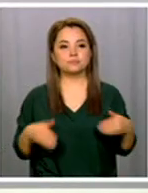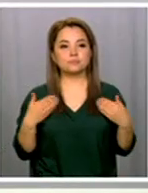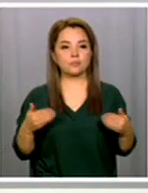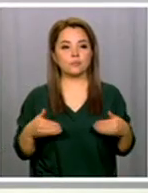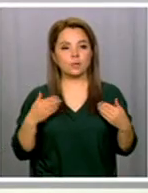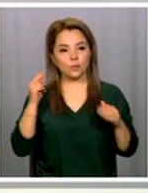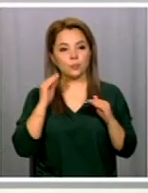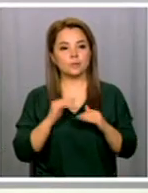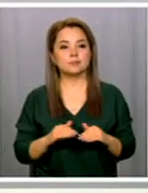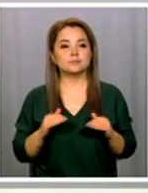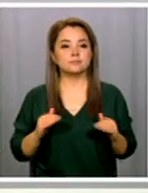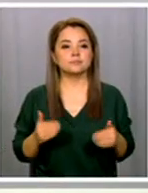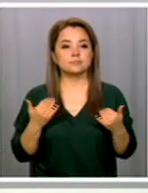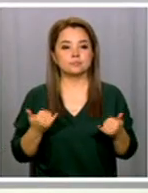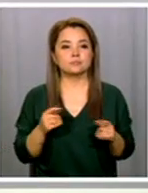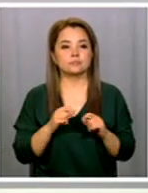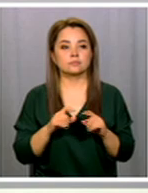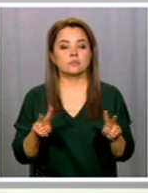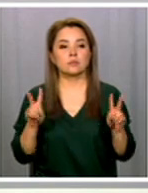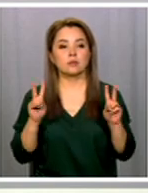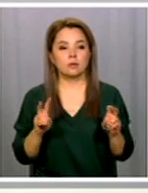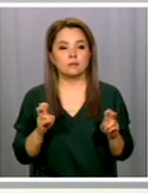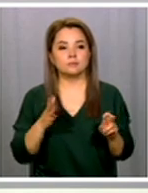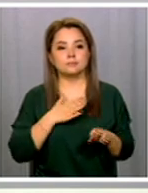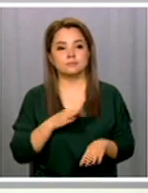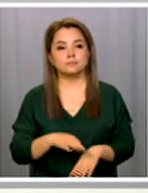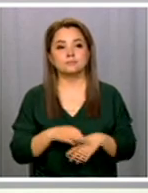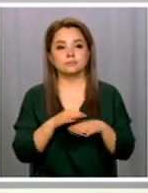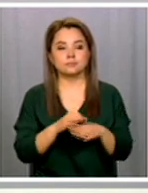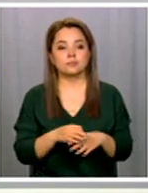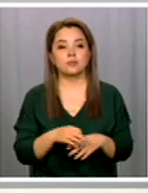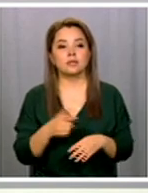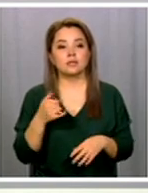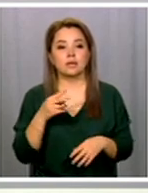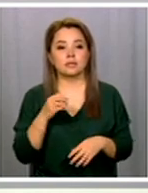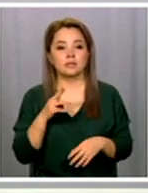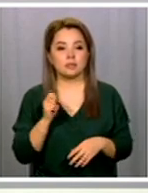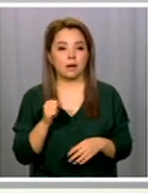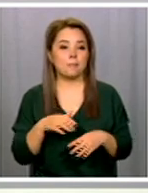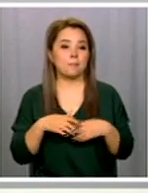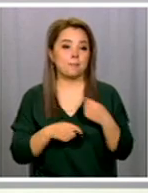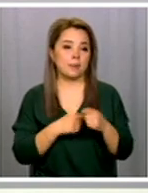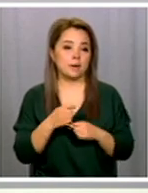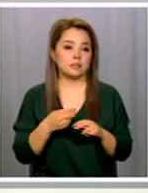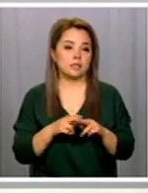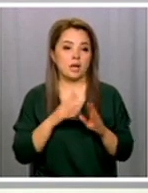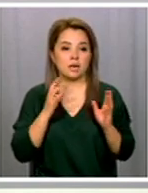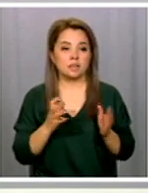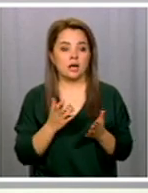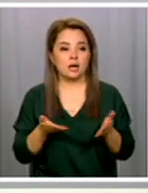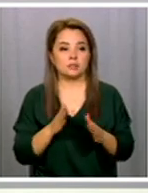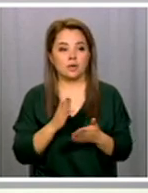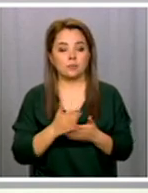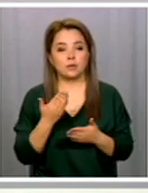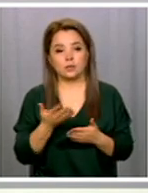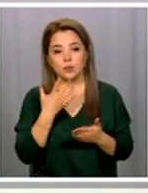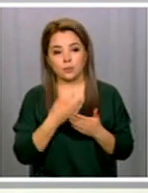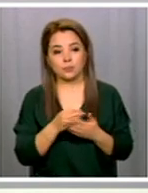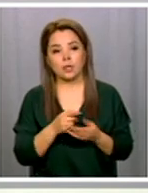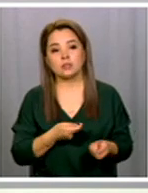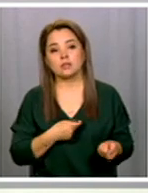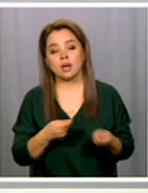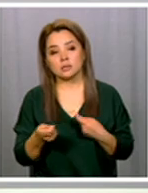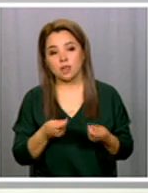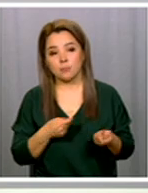Сіздерме оқушылар, бүгінгі сабағымыздың тақырыбы генетикалық материалды сақтаушы және